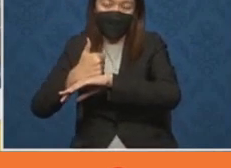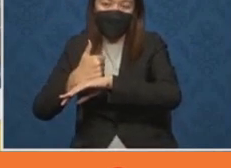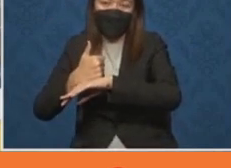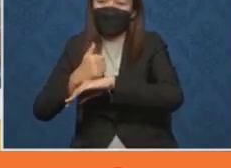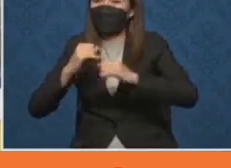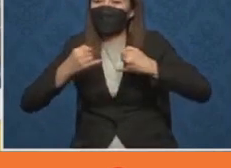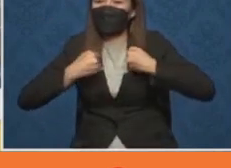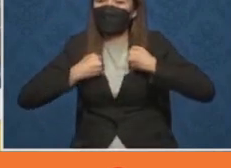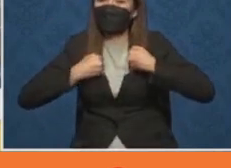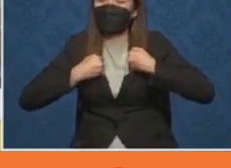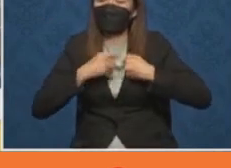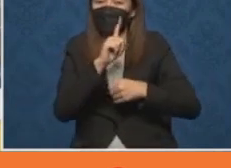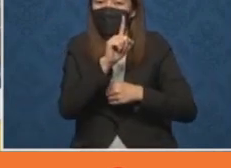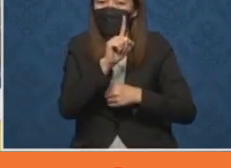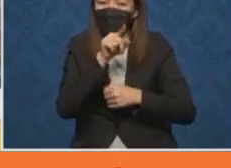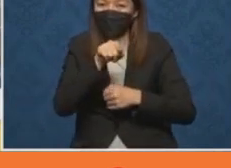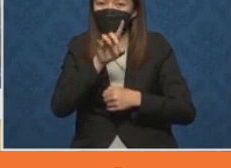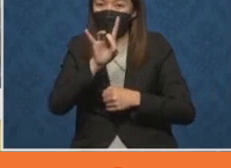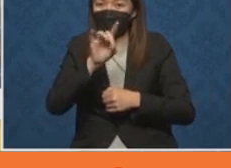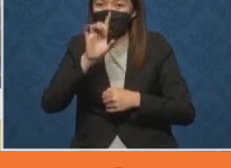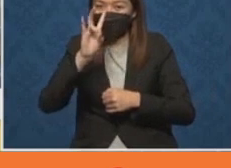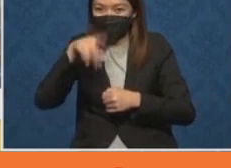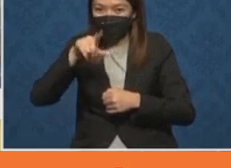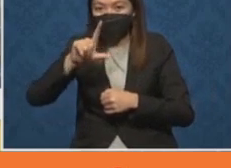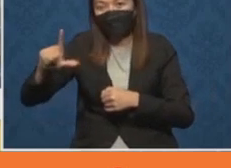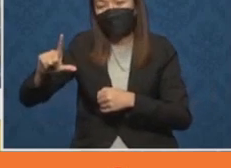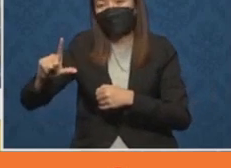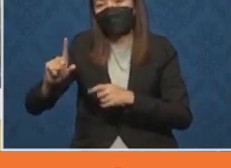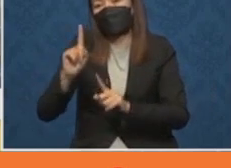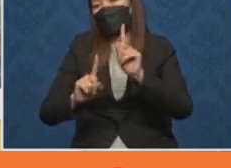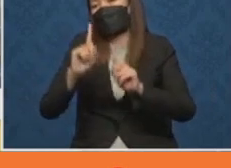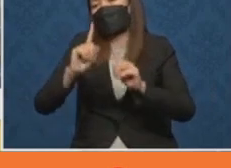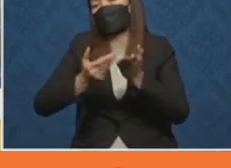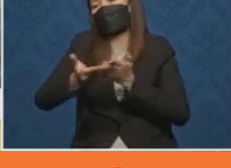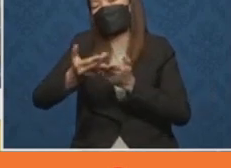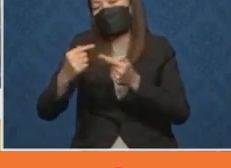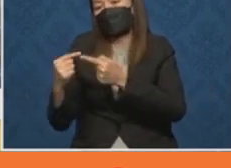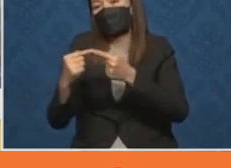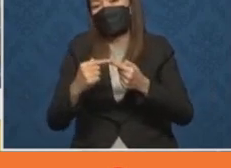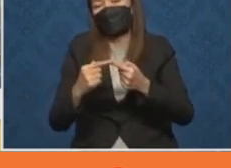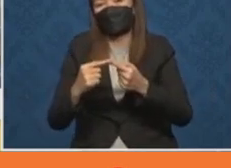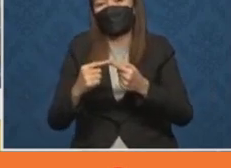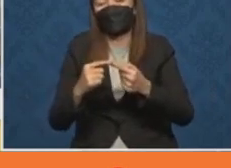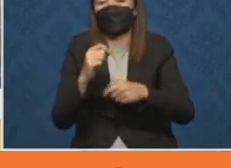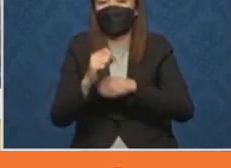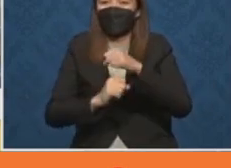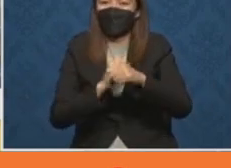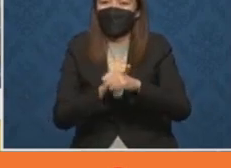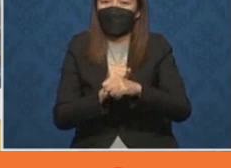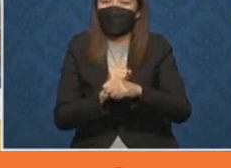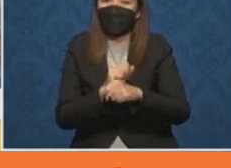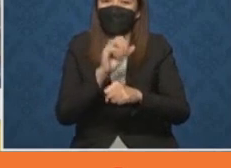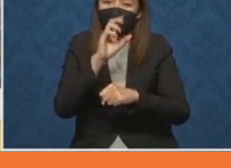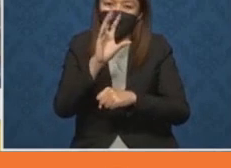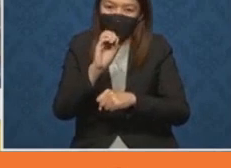1.87 พ้านขีดพึ่งซือหนต่อช่วงปลายปี 5.9 ถ้าทนสนใจทานไป